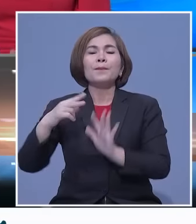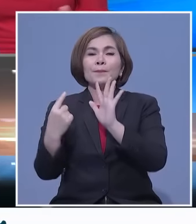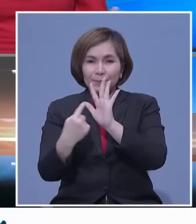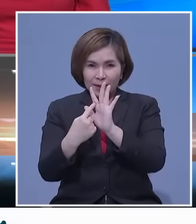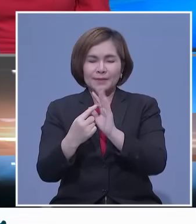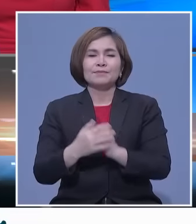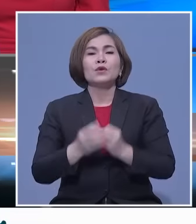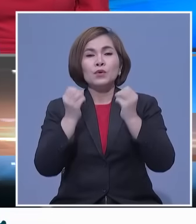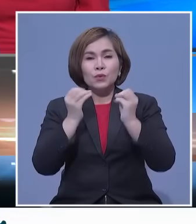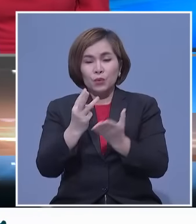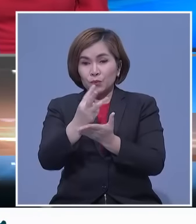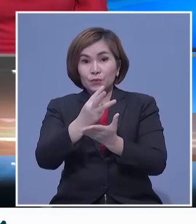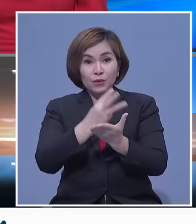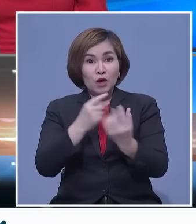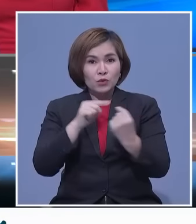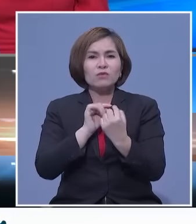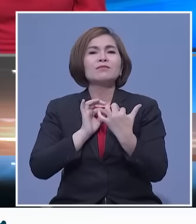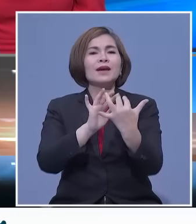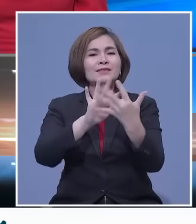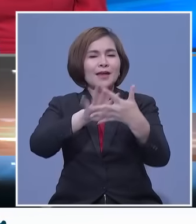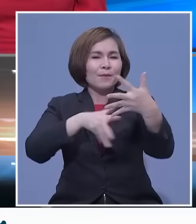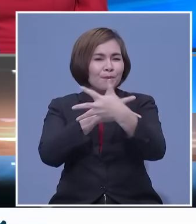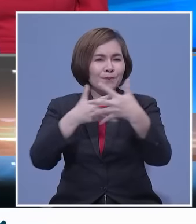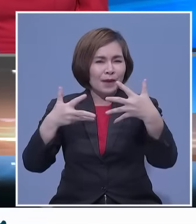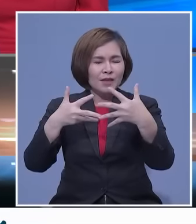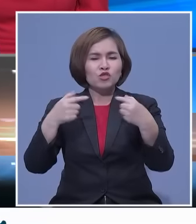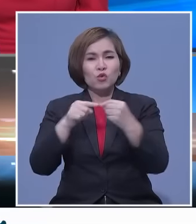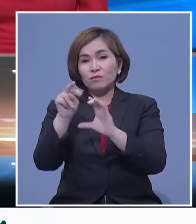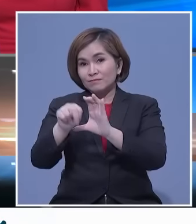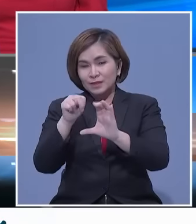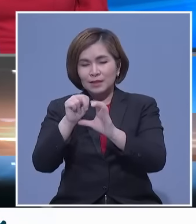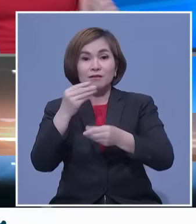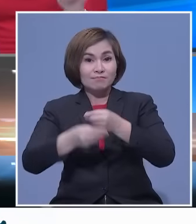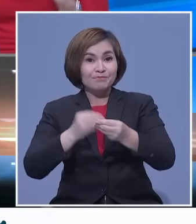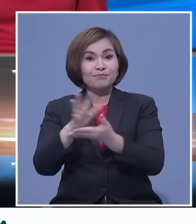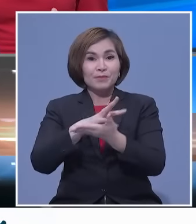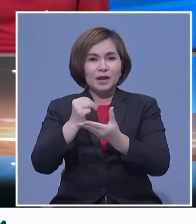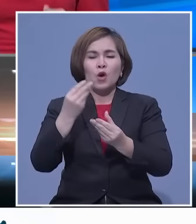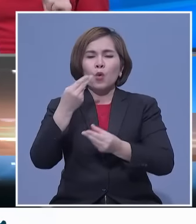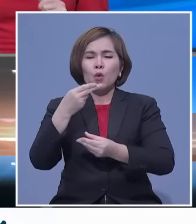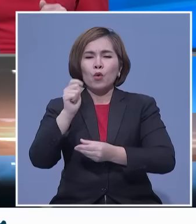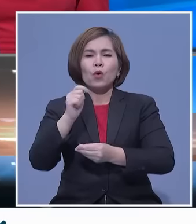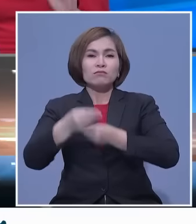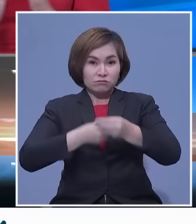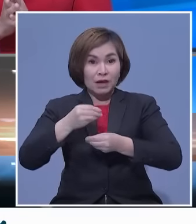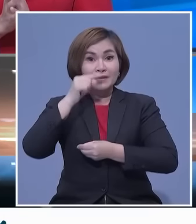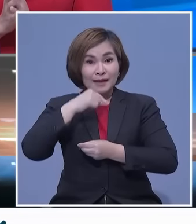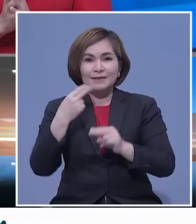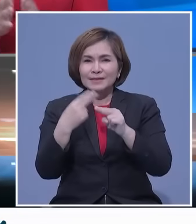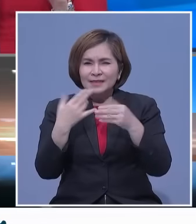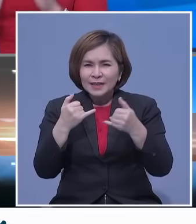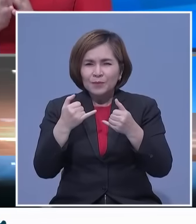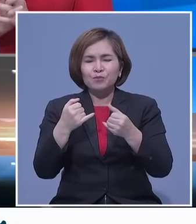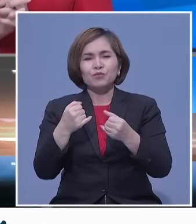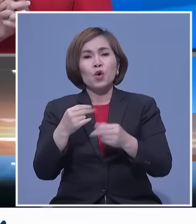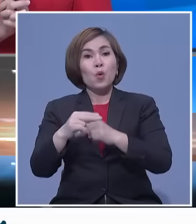คะอาจารย์ประจำสาขาวิชาการสื่อสารเชิงกลยุทธ์หลักสูตรนิเทศศาสตร์การตลาดมหาวิทยาลัยหอการค้าไทยอาจารย์โบ์อาจารย์โอโบบอกว่า